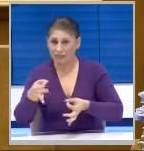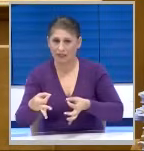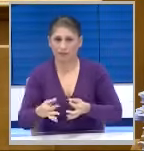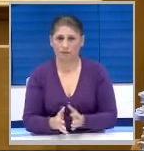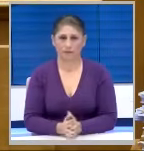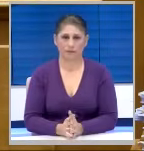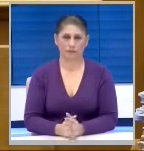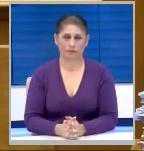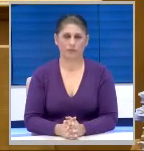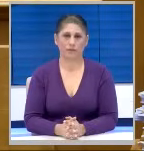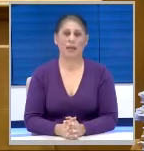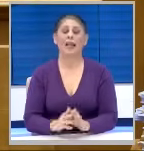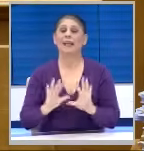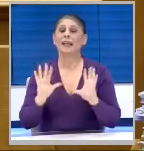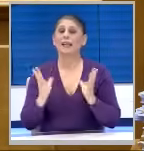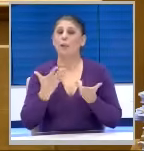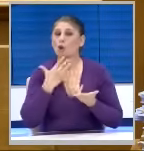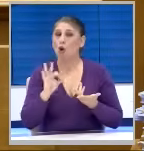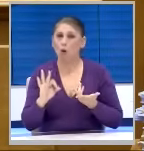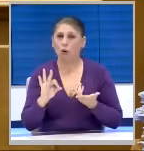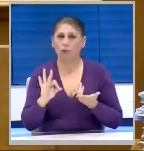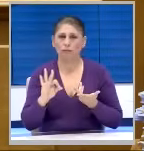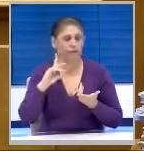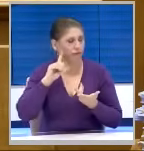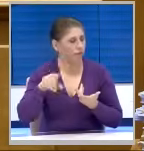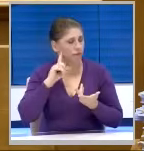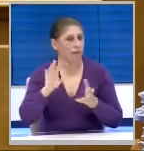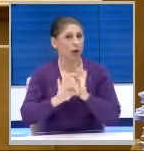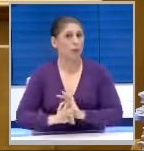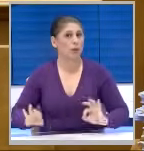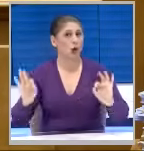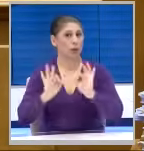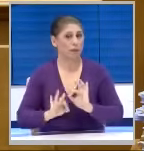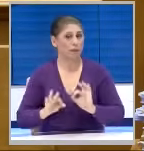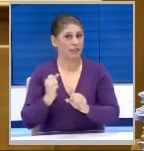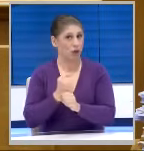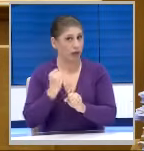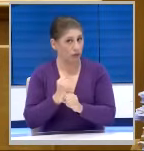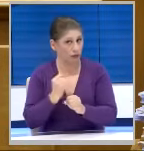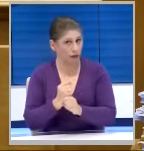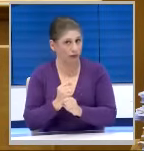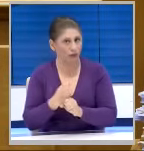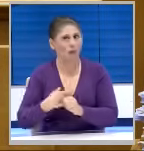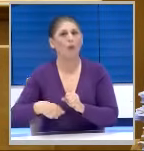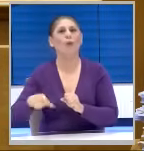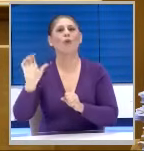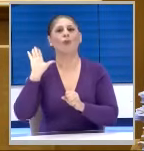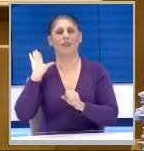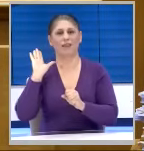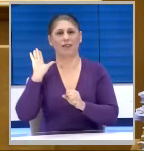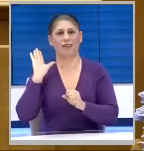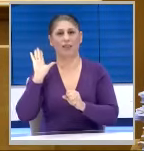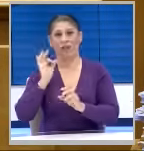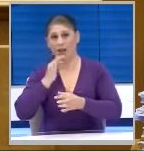εξήγησε για ποιο λόγο αγνοούσε τις προειδοποιήσεις των εργαζομένων όχι